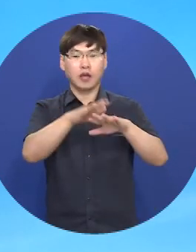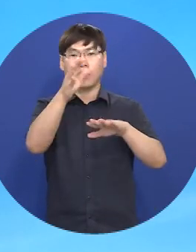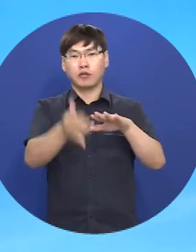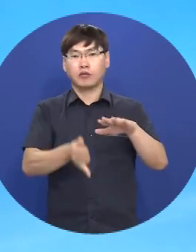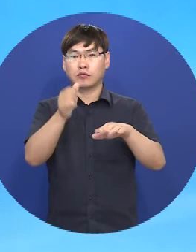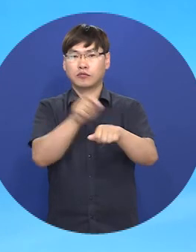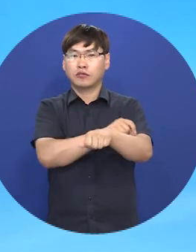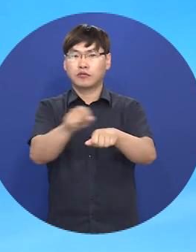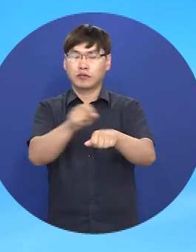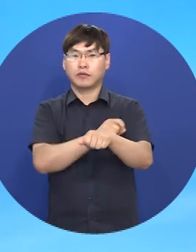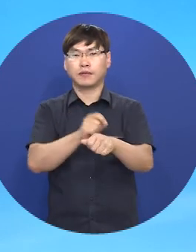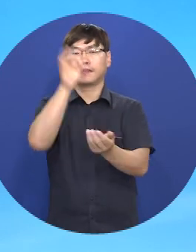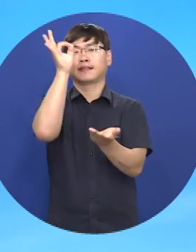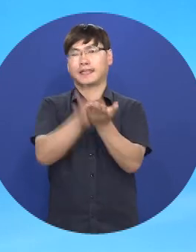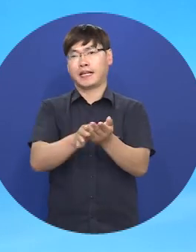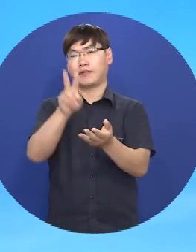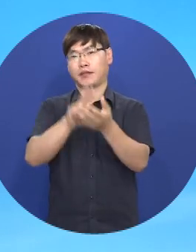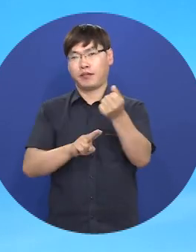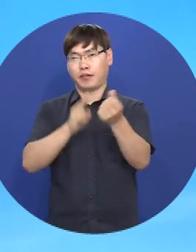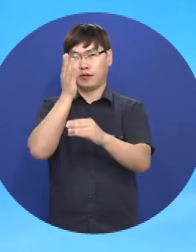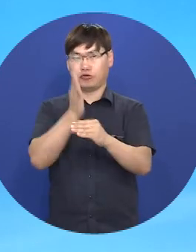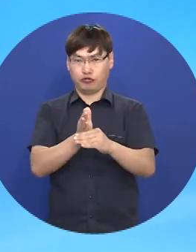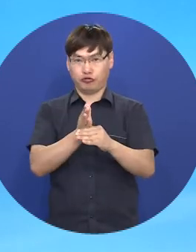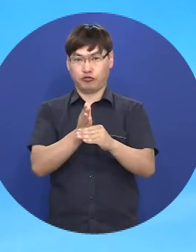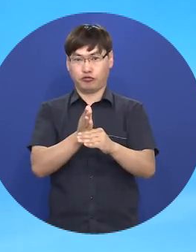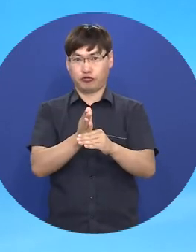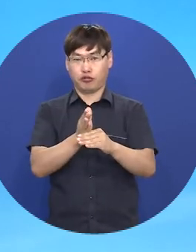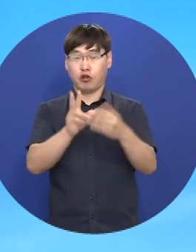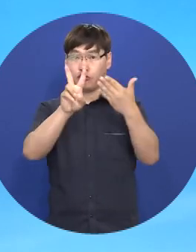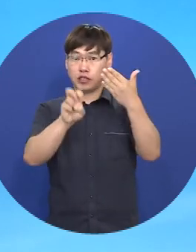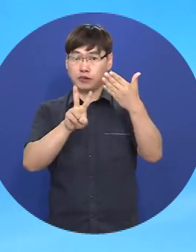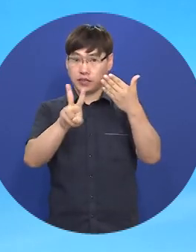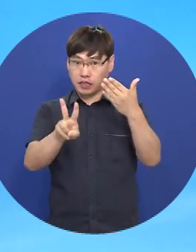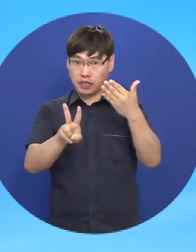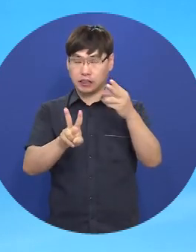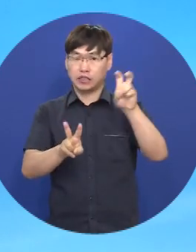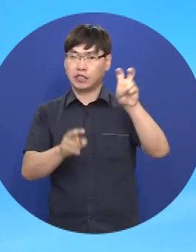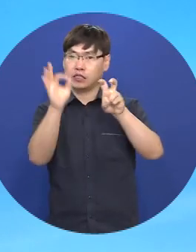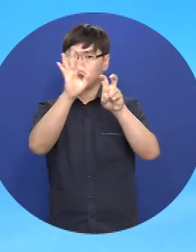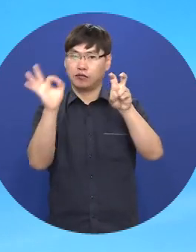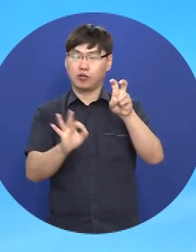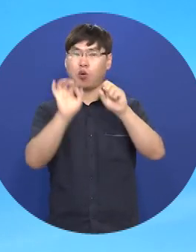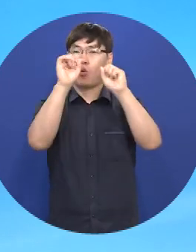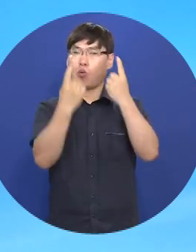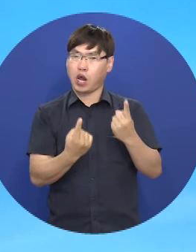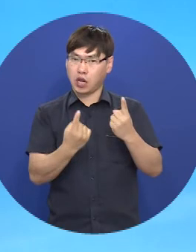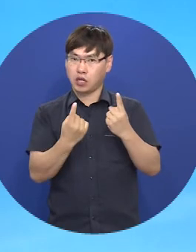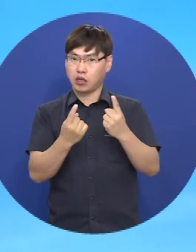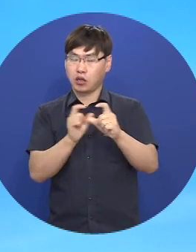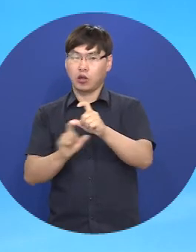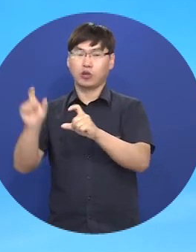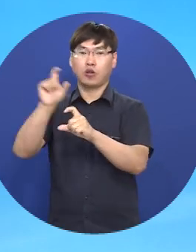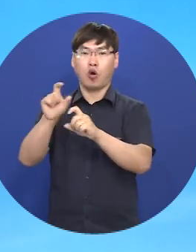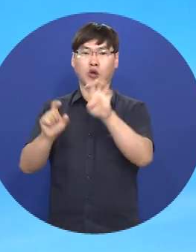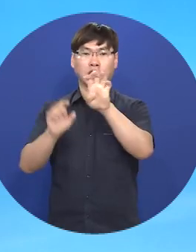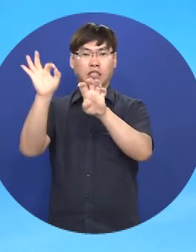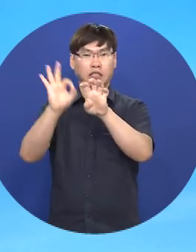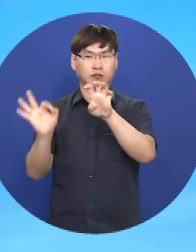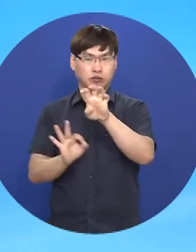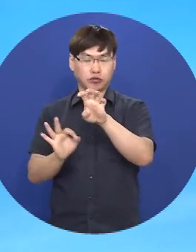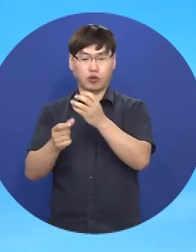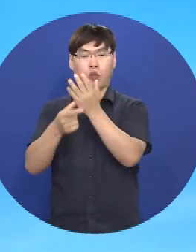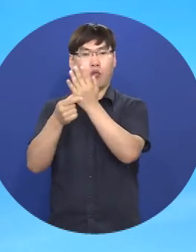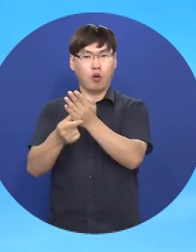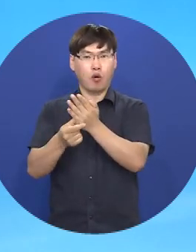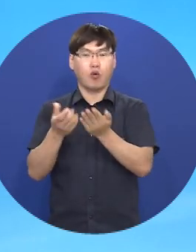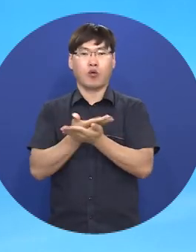파격적인 가격에 판매한다고 하는데요. 오는 22일까지 최대 20% 할인해 추가로 40% 할인 쿠폰도